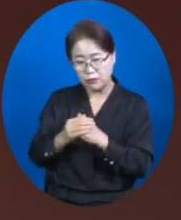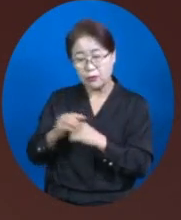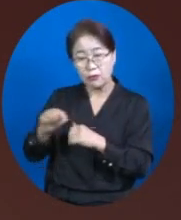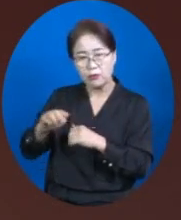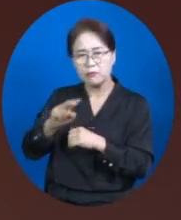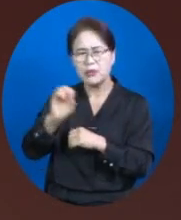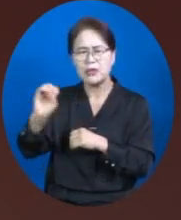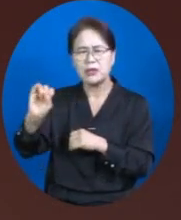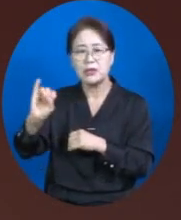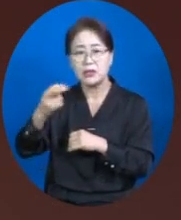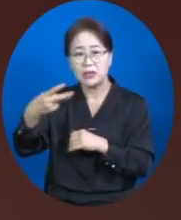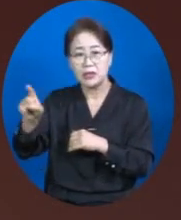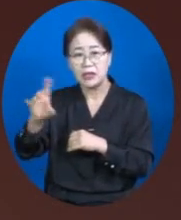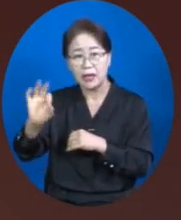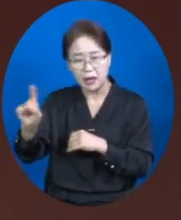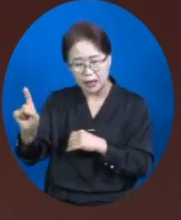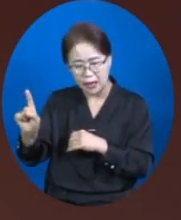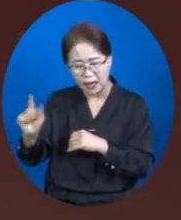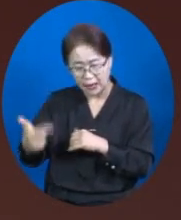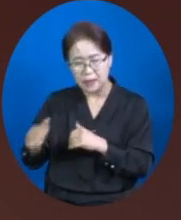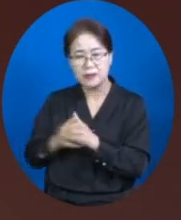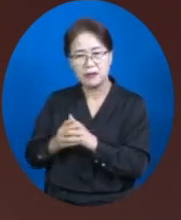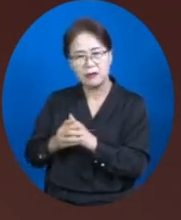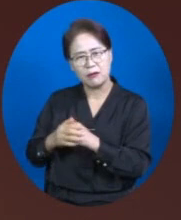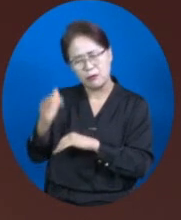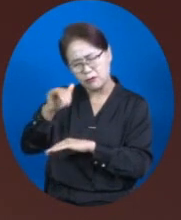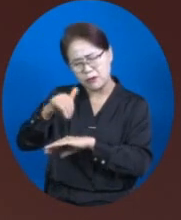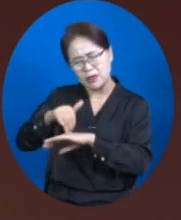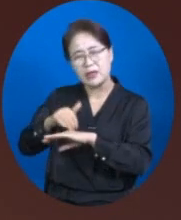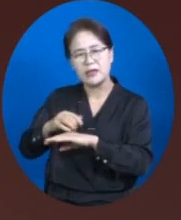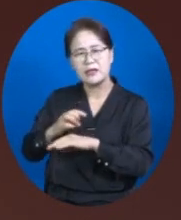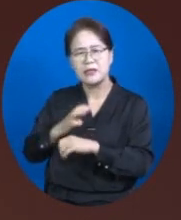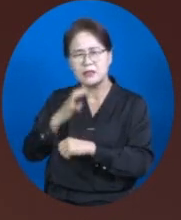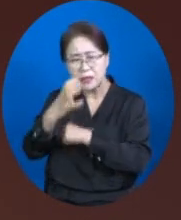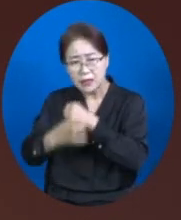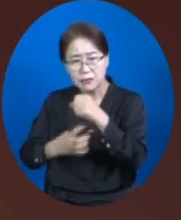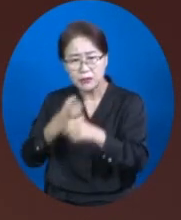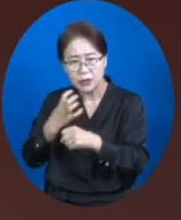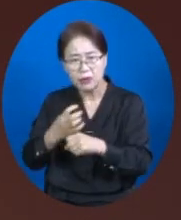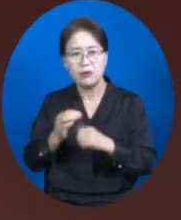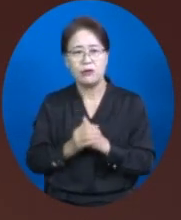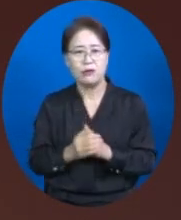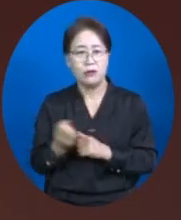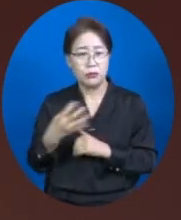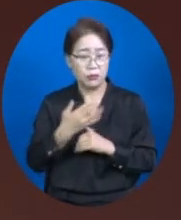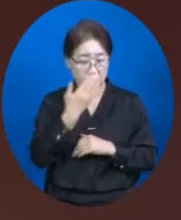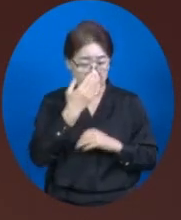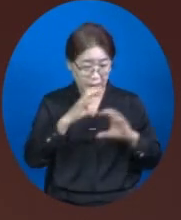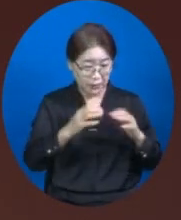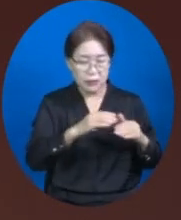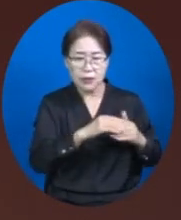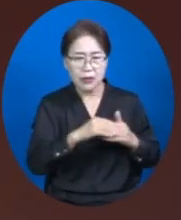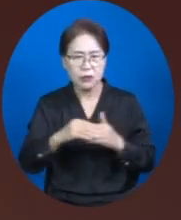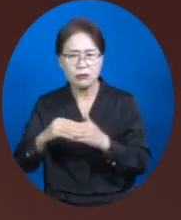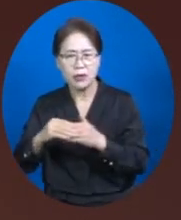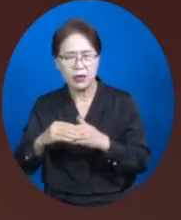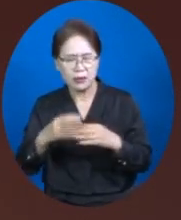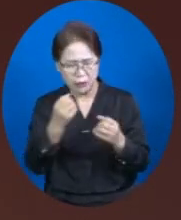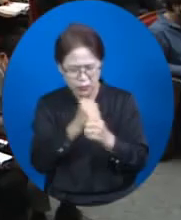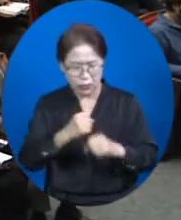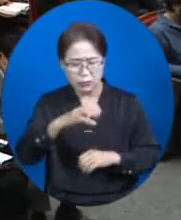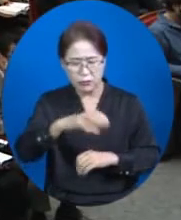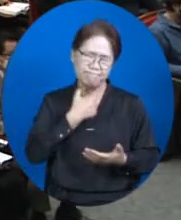40년 그리고 마침내 지도자로서 구원받은 백성들을 인도하는 일에 광야 40년을